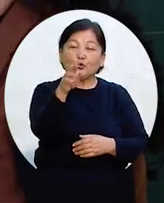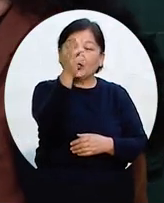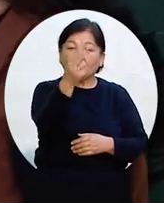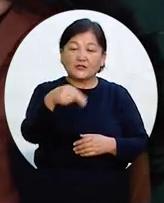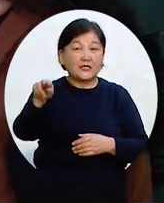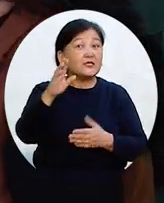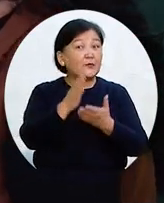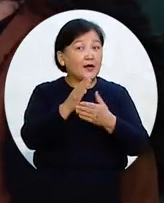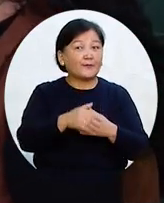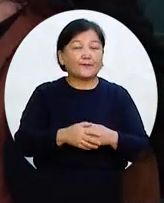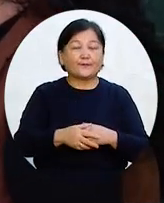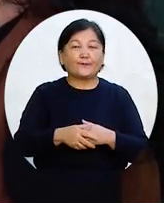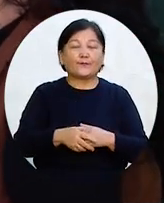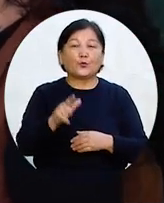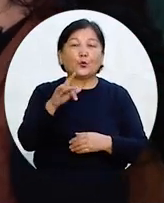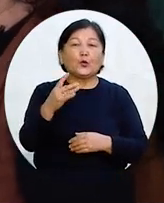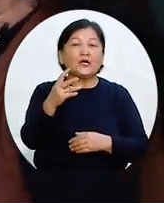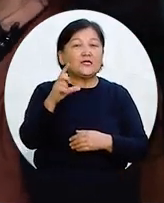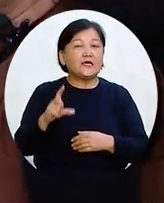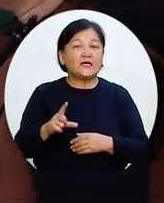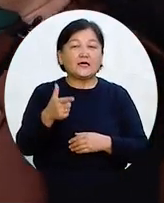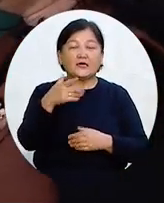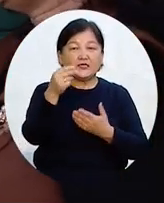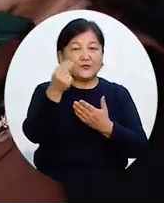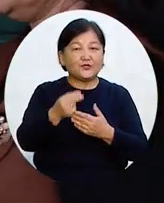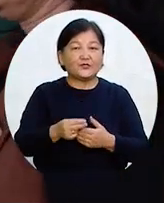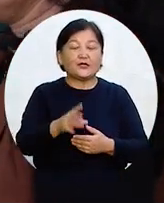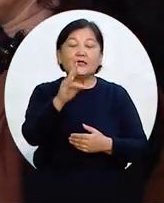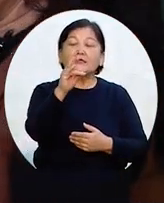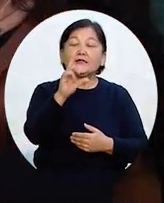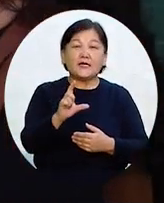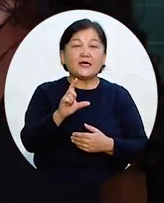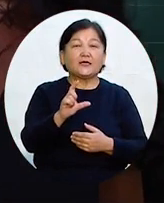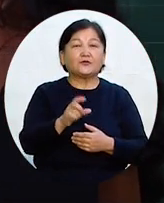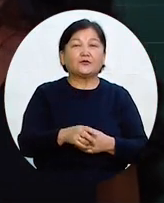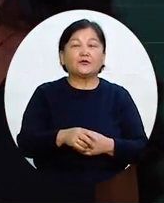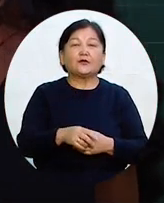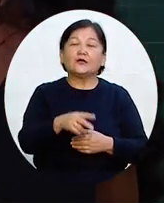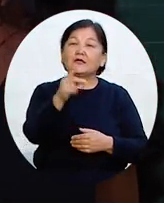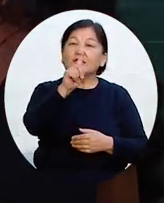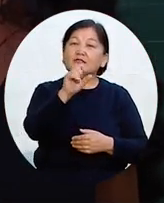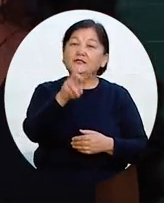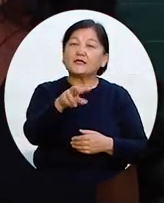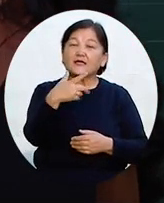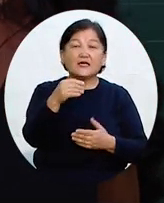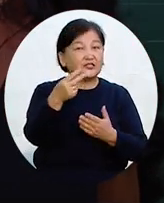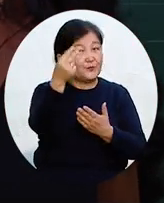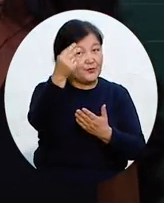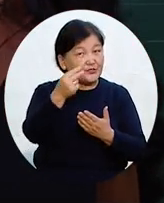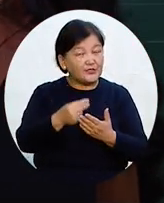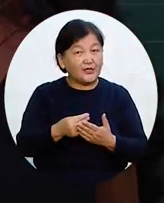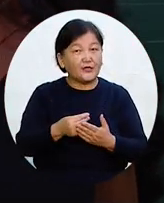байна. За тэгвэл хүрнэ гэдэг үгийн хувьд нэ нөхцөл залгахаар үгийн